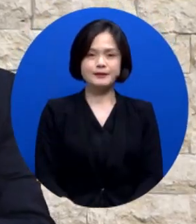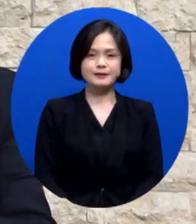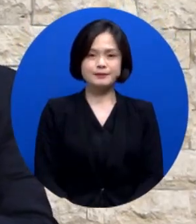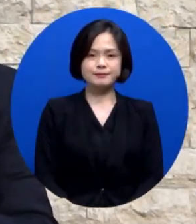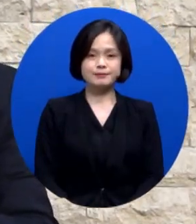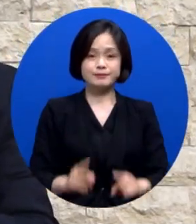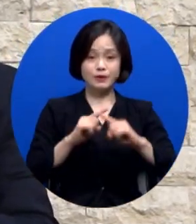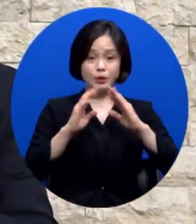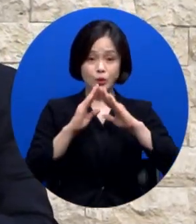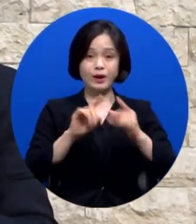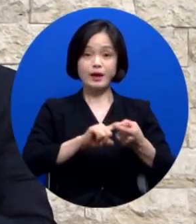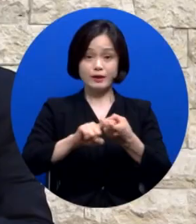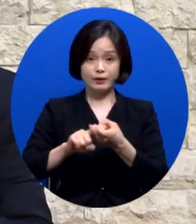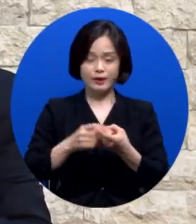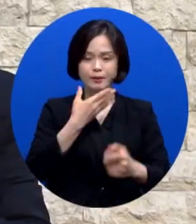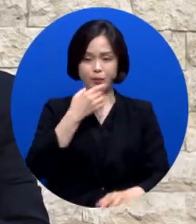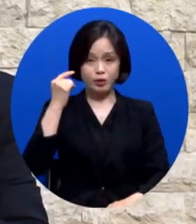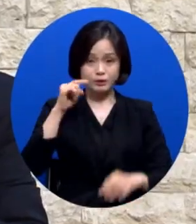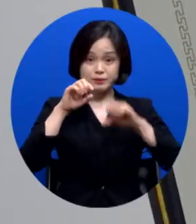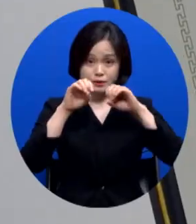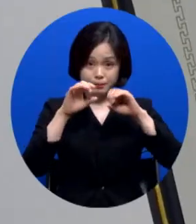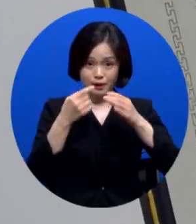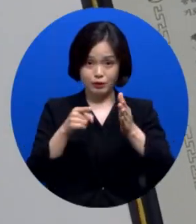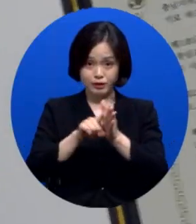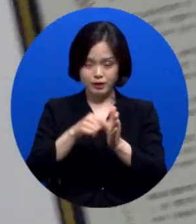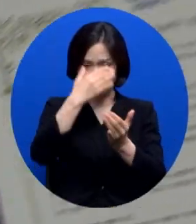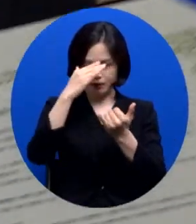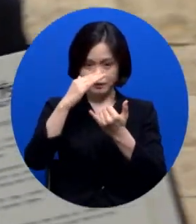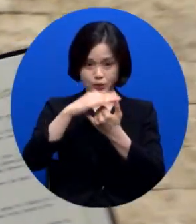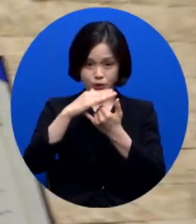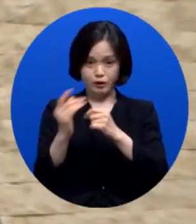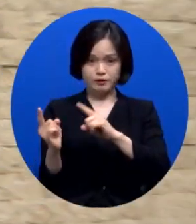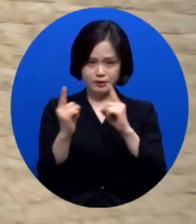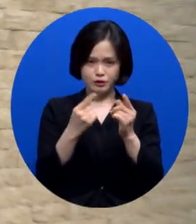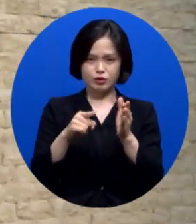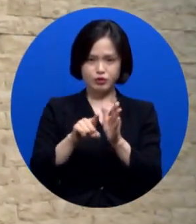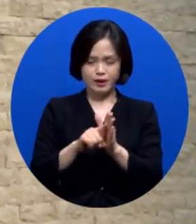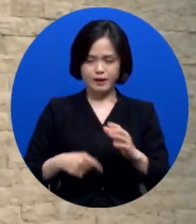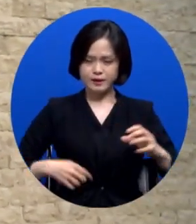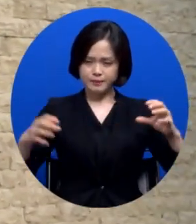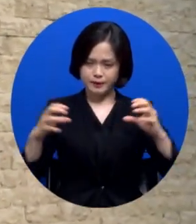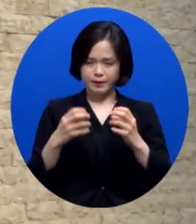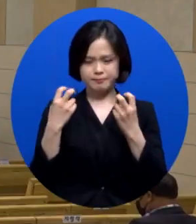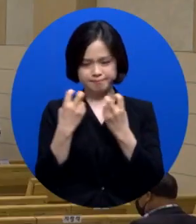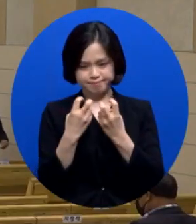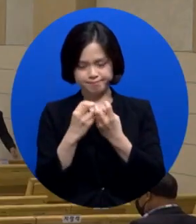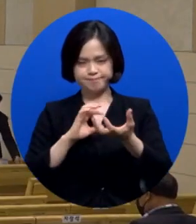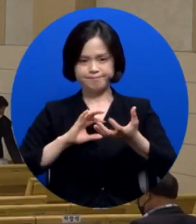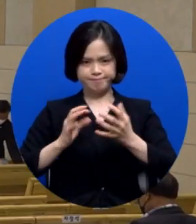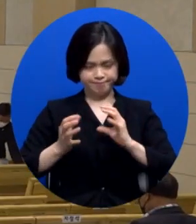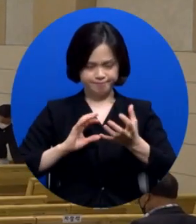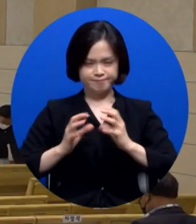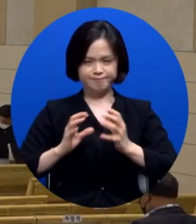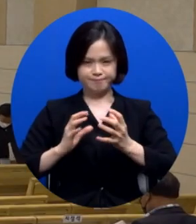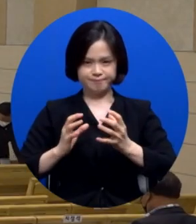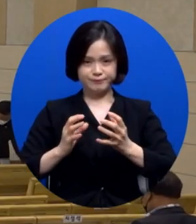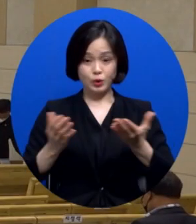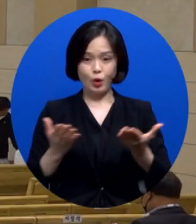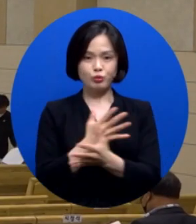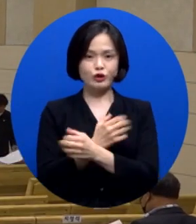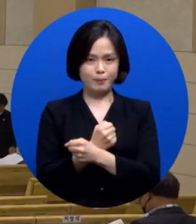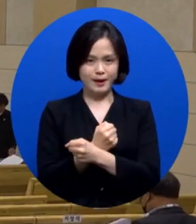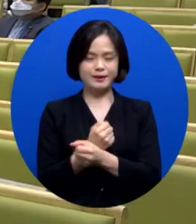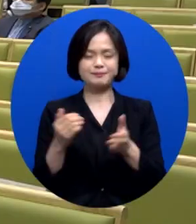교회 연합과 복음전파 다음 세대를 세우기 위한 협력방안을 함께 모색하며 상호 협력을 위한 업무협약식 을